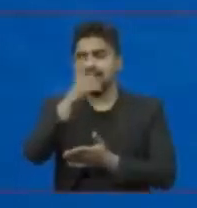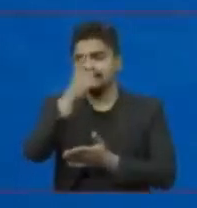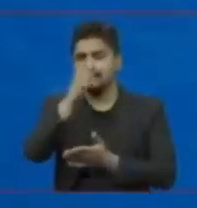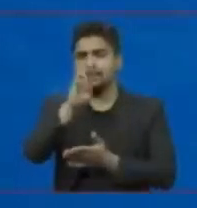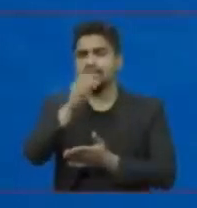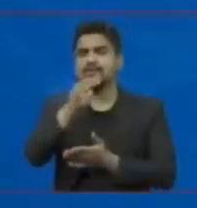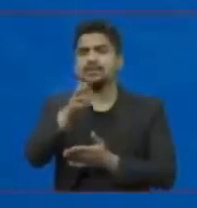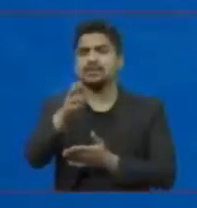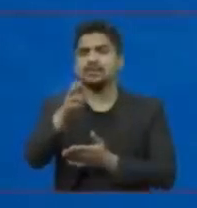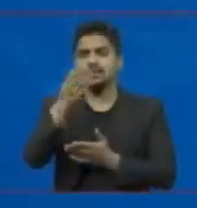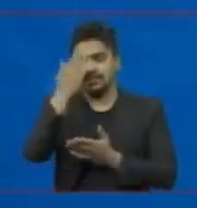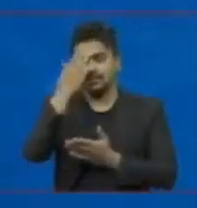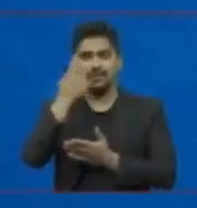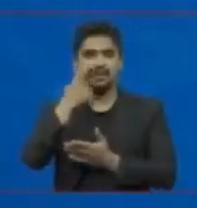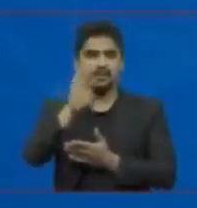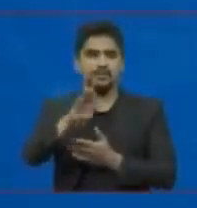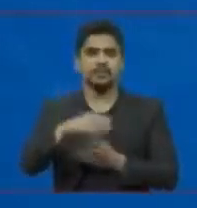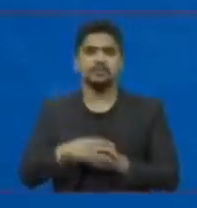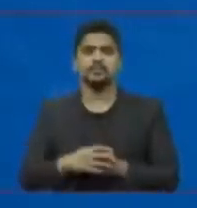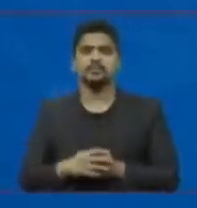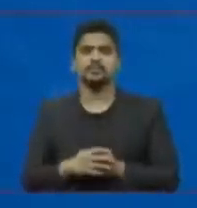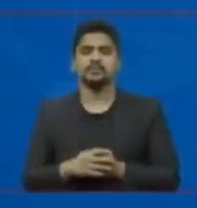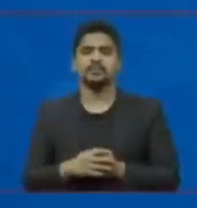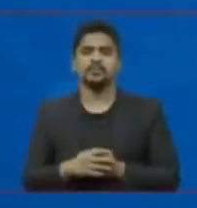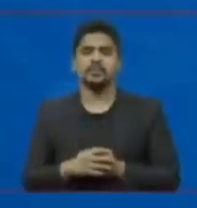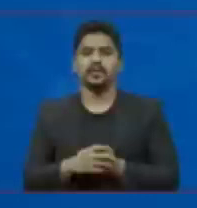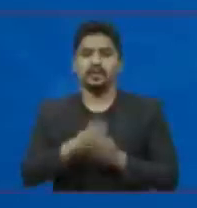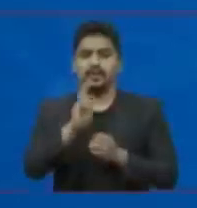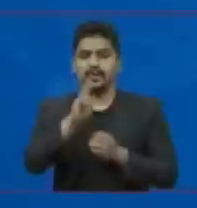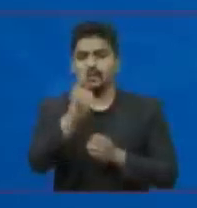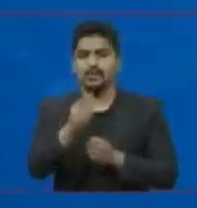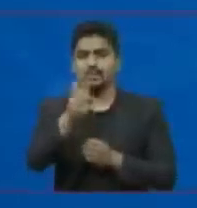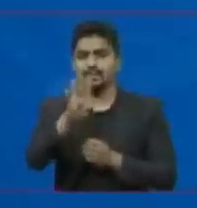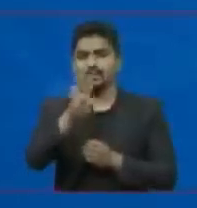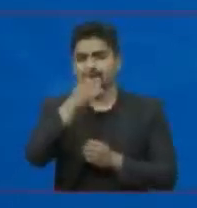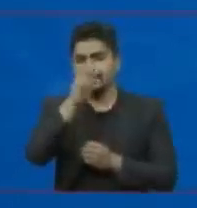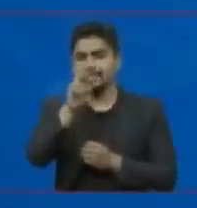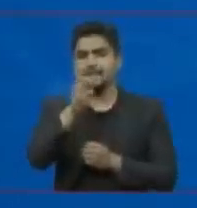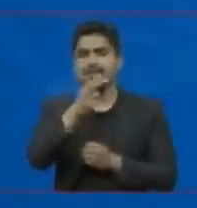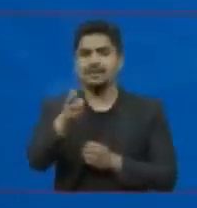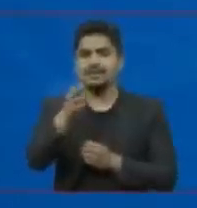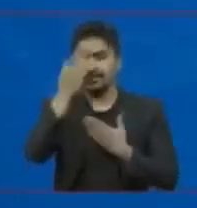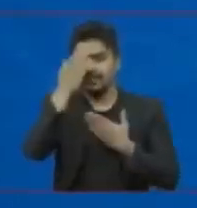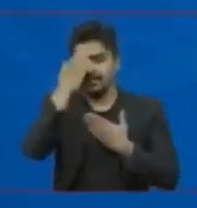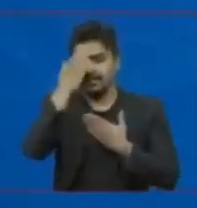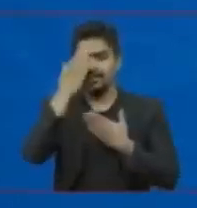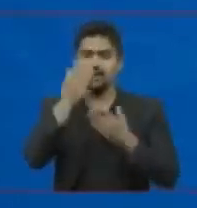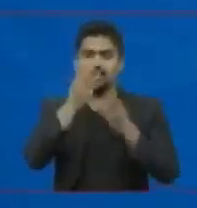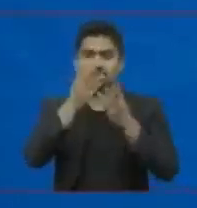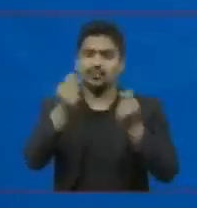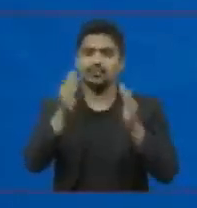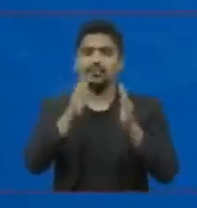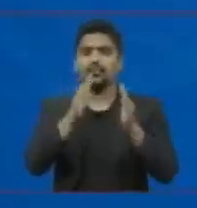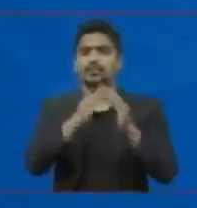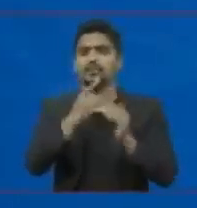व्यवसाय कम्तीमा एक हप्ताका लागि बन्द गर्ने पनि समितिले निर्णय गरेको छ। पछिल्लो 24 घण्टामा थप 534 जनामा कोरोना